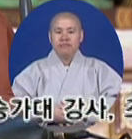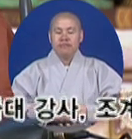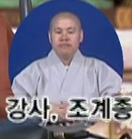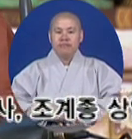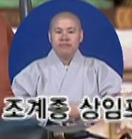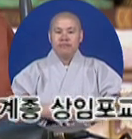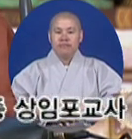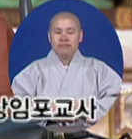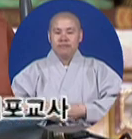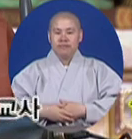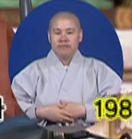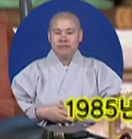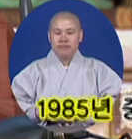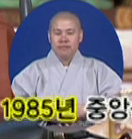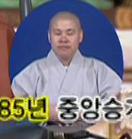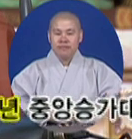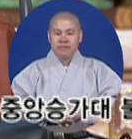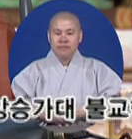그래서 이